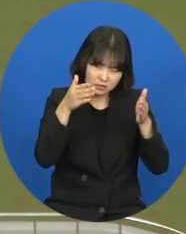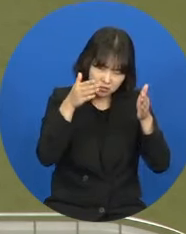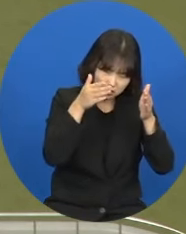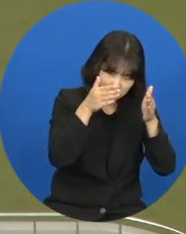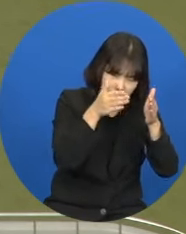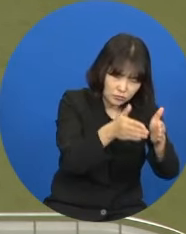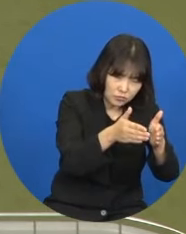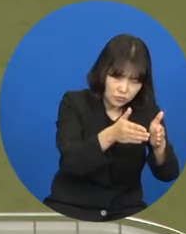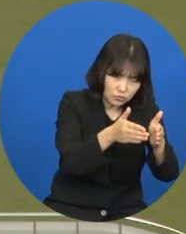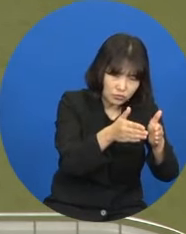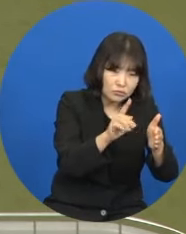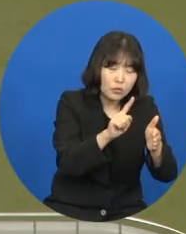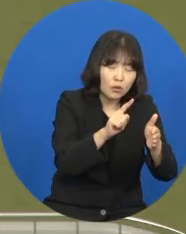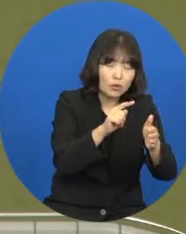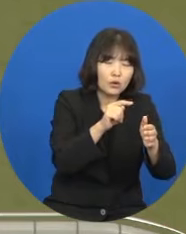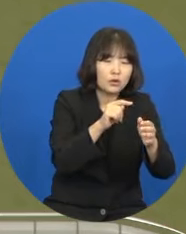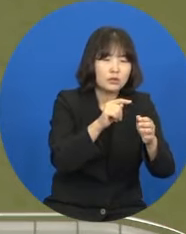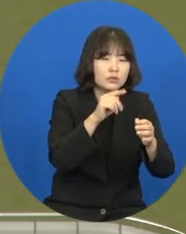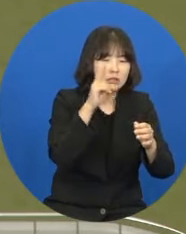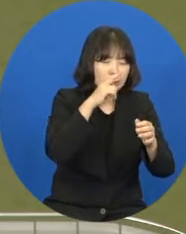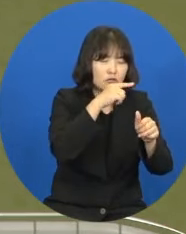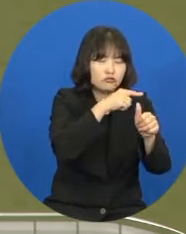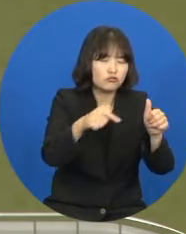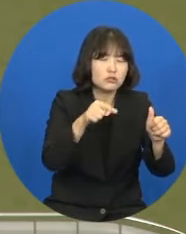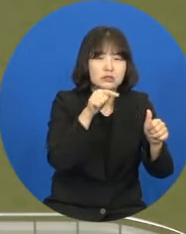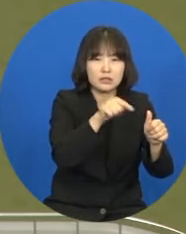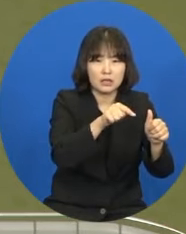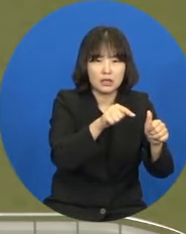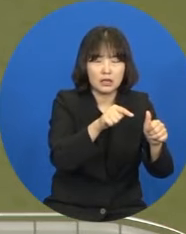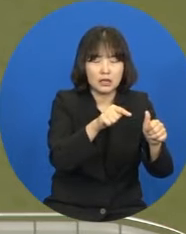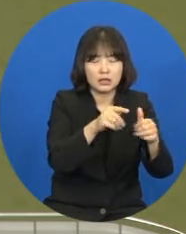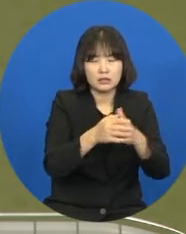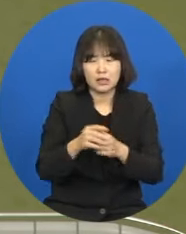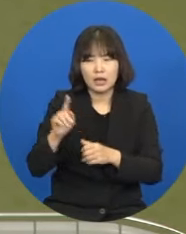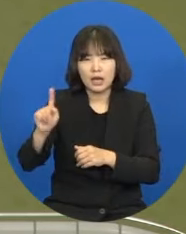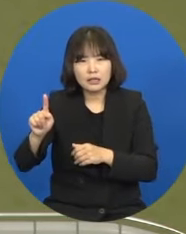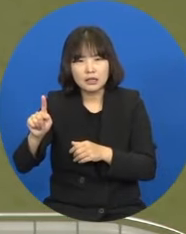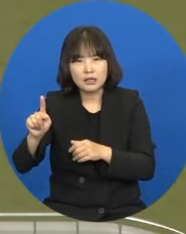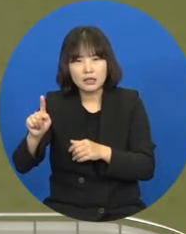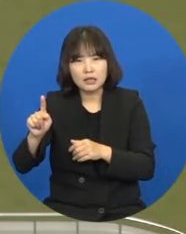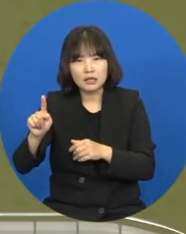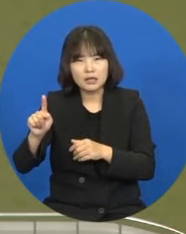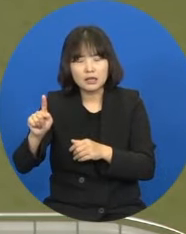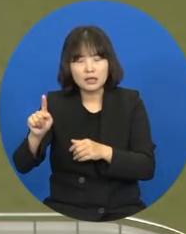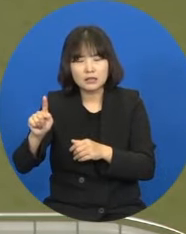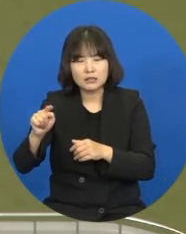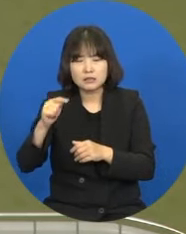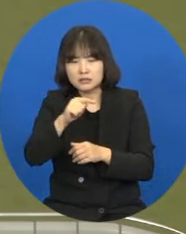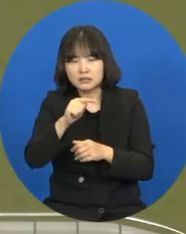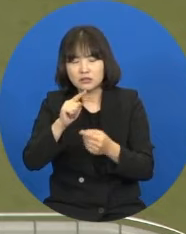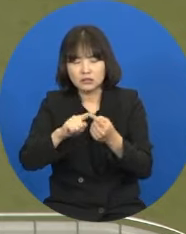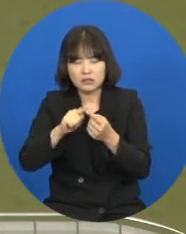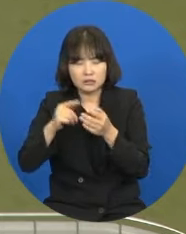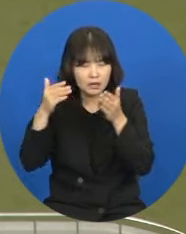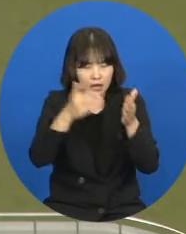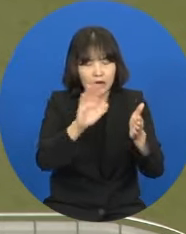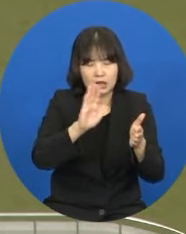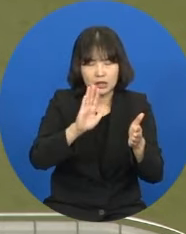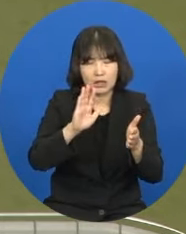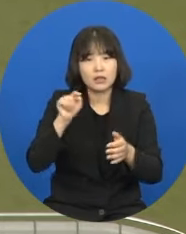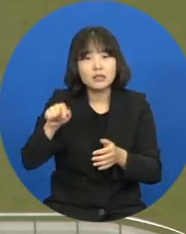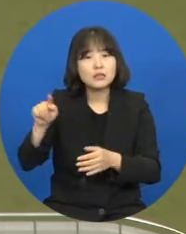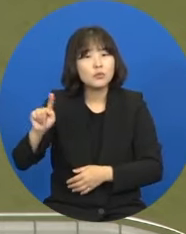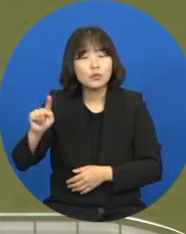하나만 다른을 가리키고 있어요 그게 뭐냐 말씀입니다 말씀은